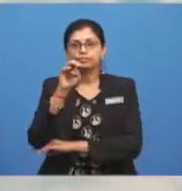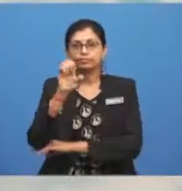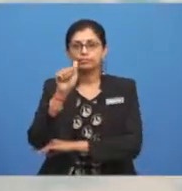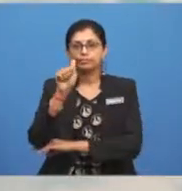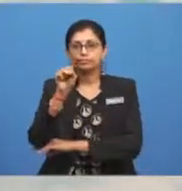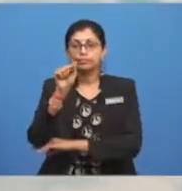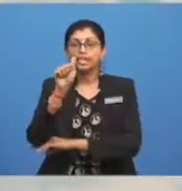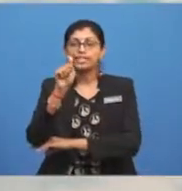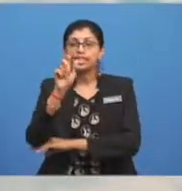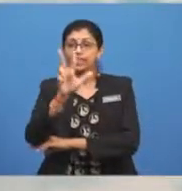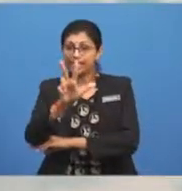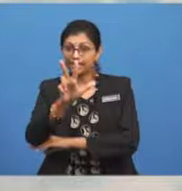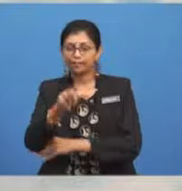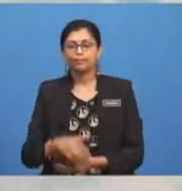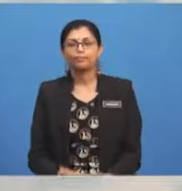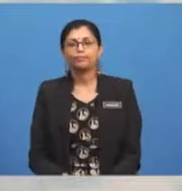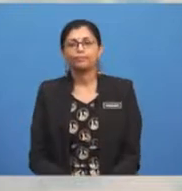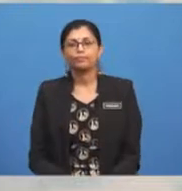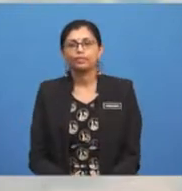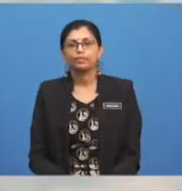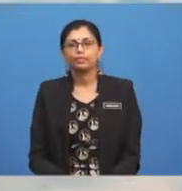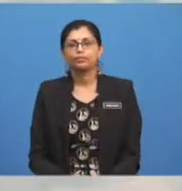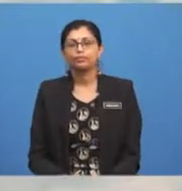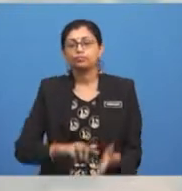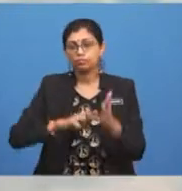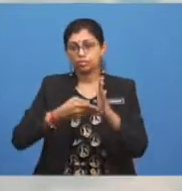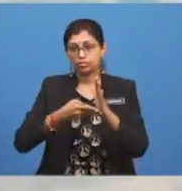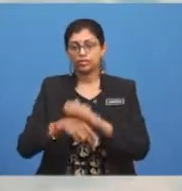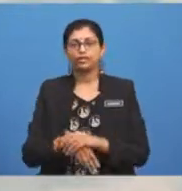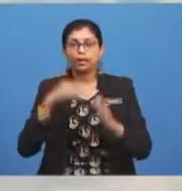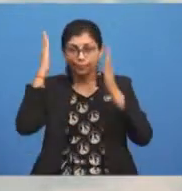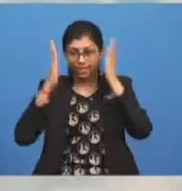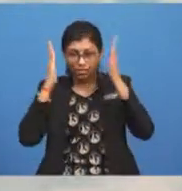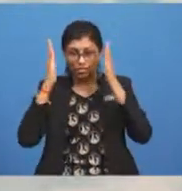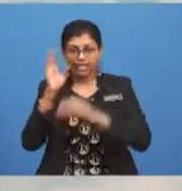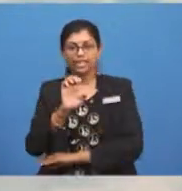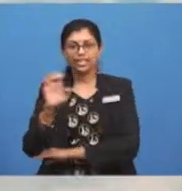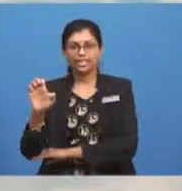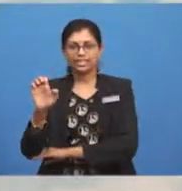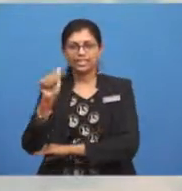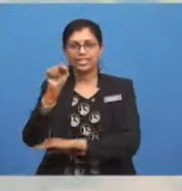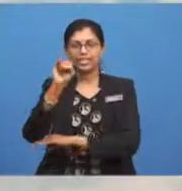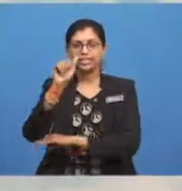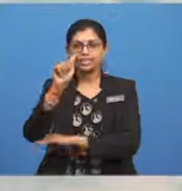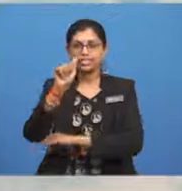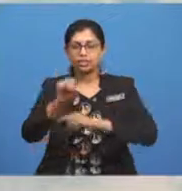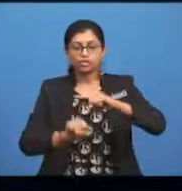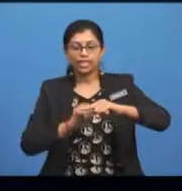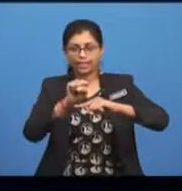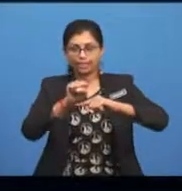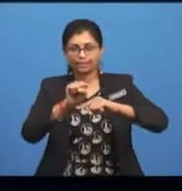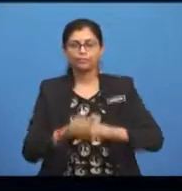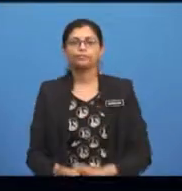3. Meerschaum atau singkatan bagi Malaysia East Asia Satellite.